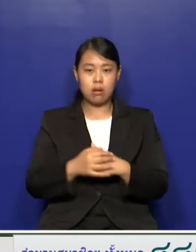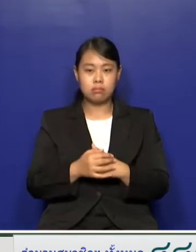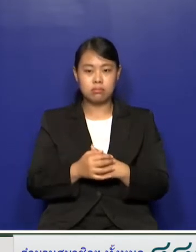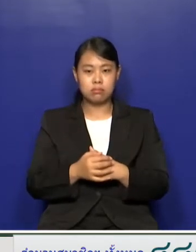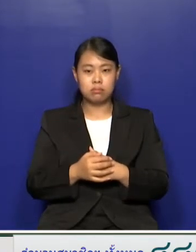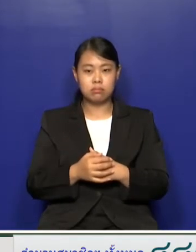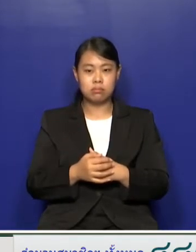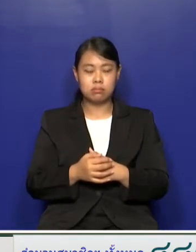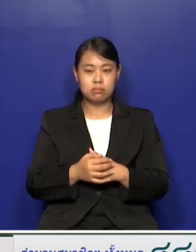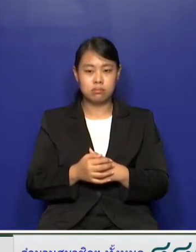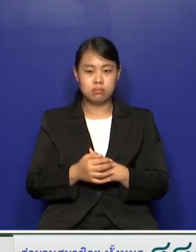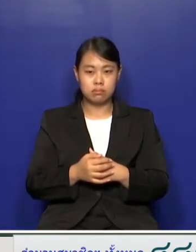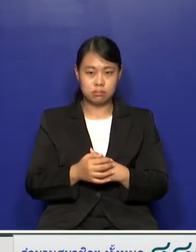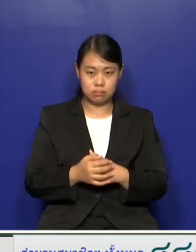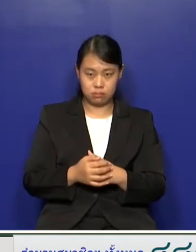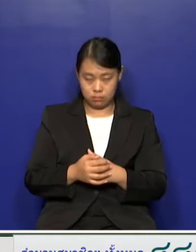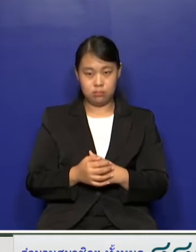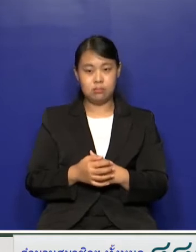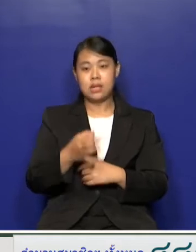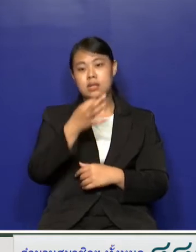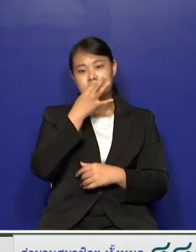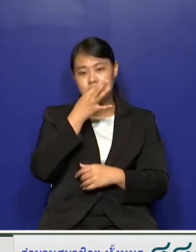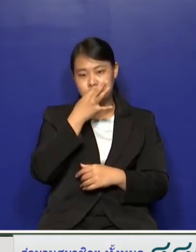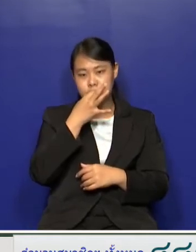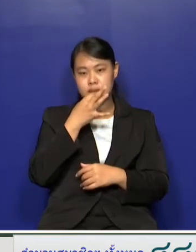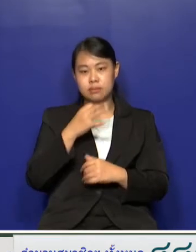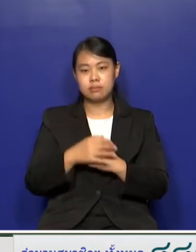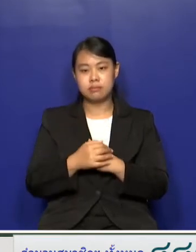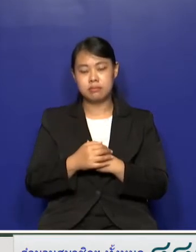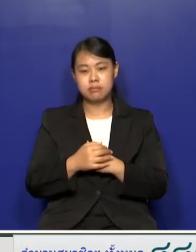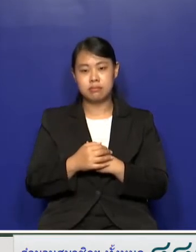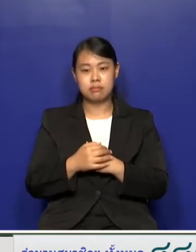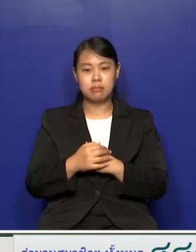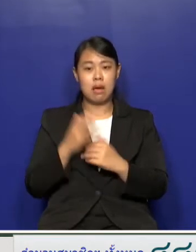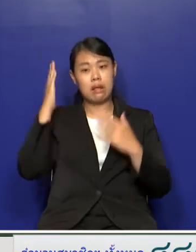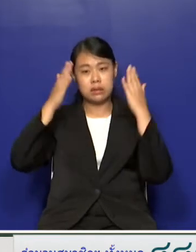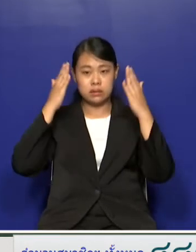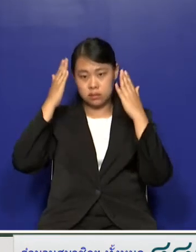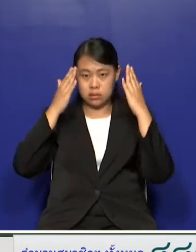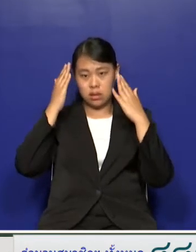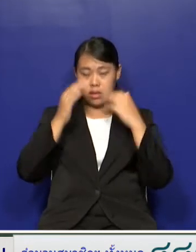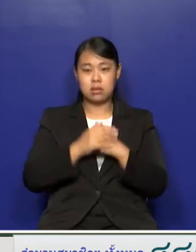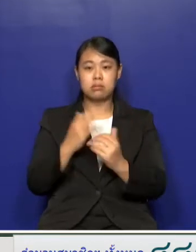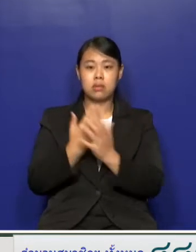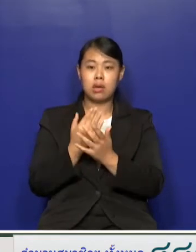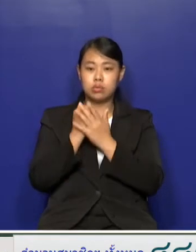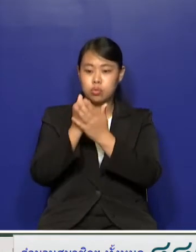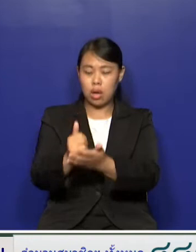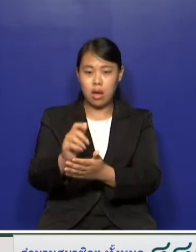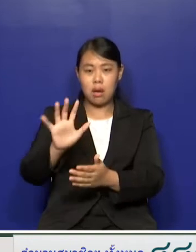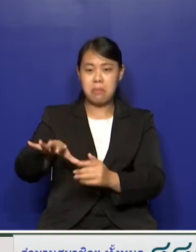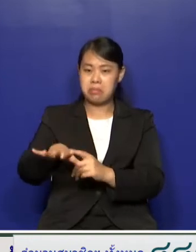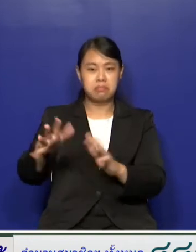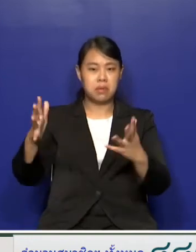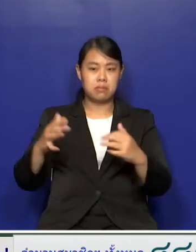อย่างยิ่งพี่น้องประชาชนที่มาเกาะกาที่อยู่ในประเทศมาเลเซียว่าไม่ได้รับเงินเยียวยา 5พันบาทเลยหรือแม้